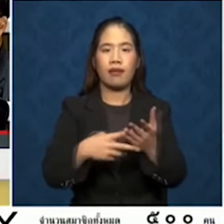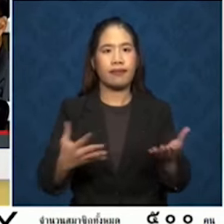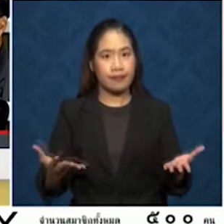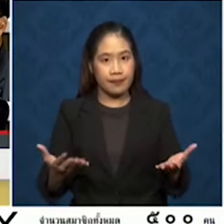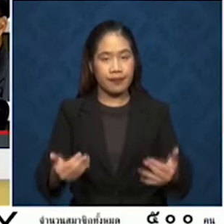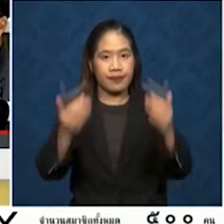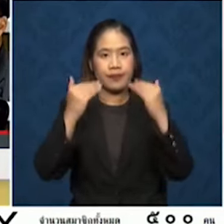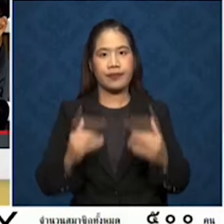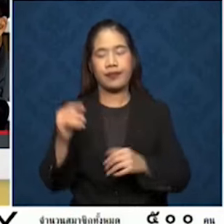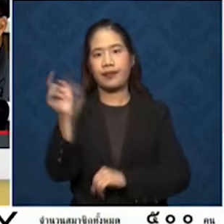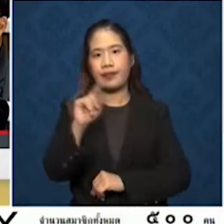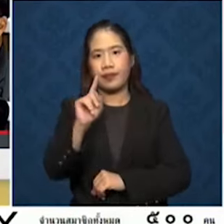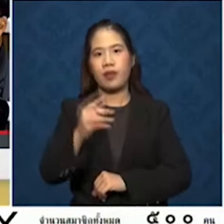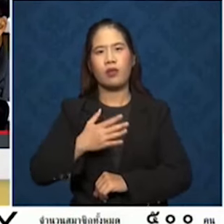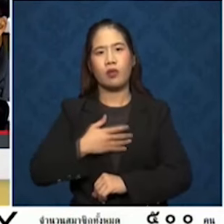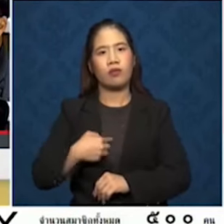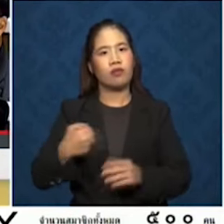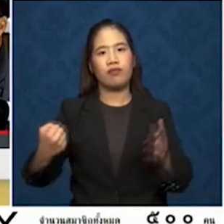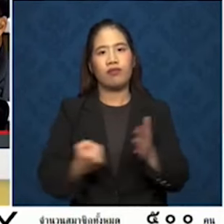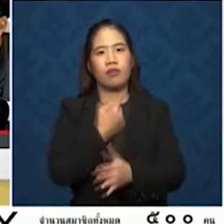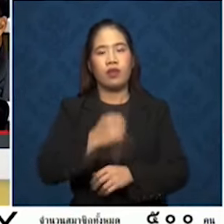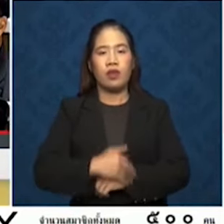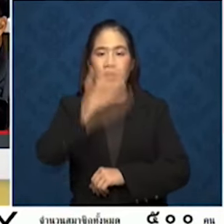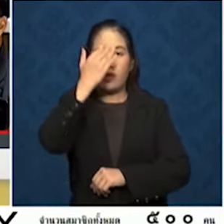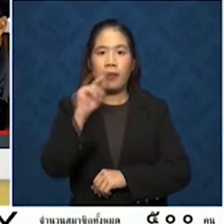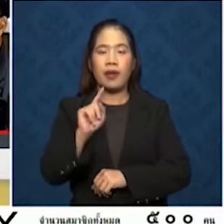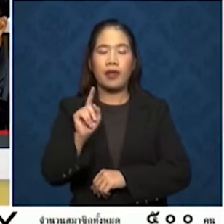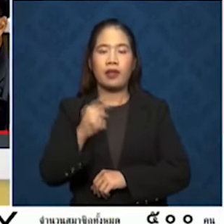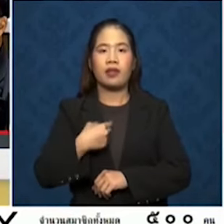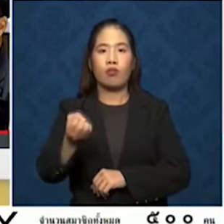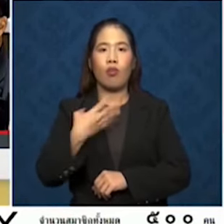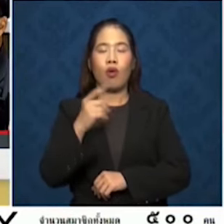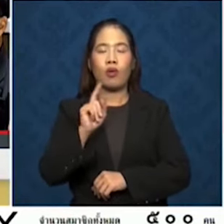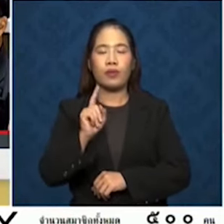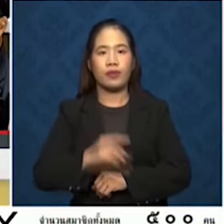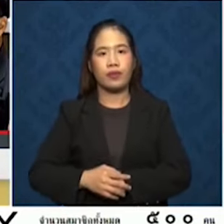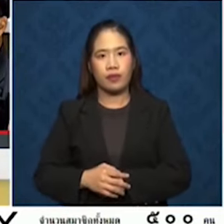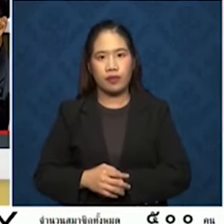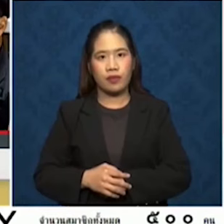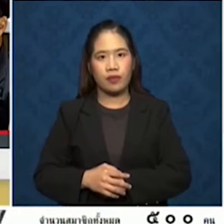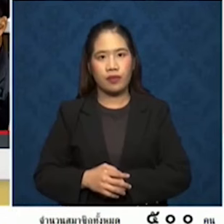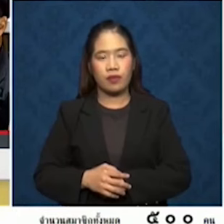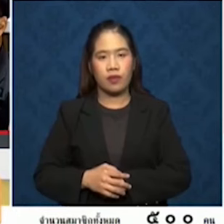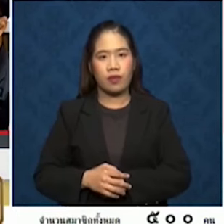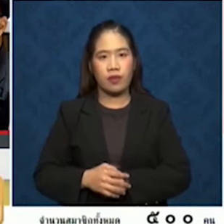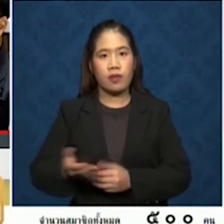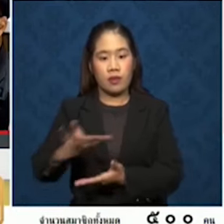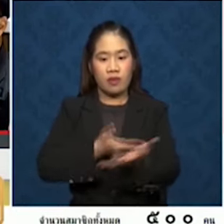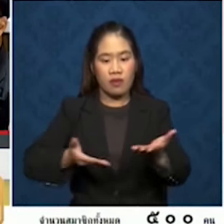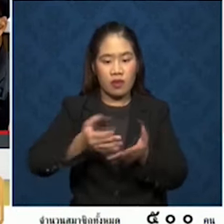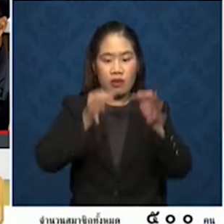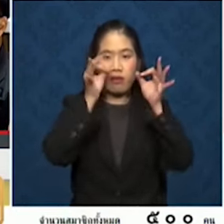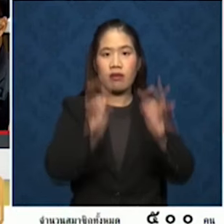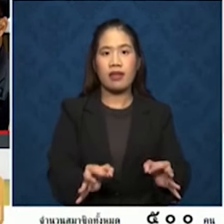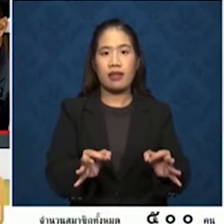มาครับผมผิดหวังครับท่านประธานที่เขาบอกว่าการตัดสินใจในเรื่องเรือฟรีเกตตัดสินใจท่าน